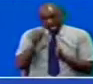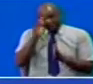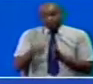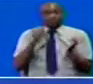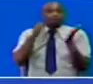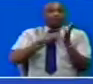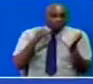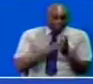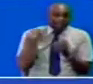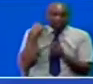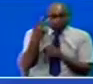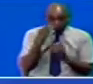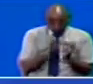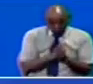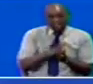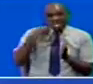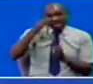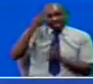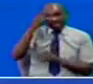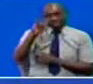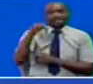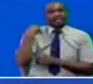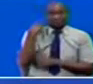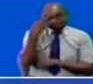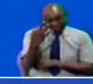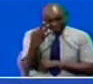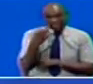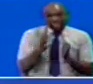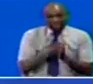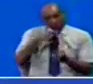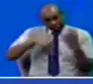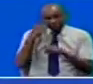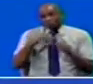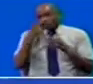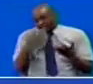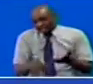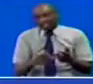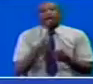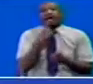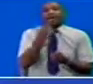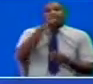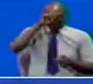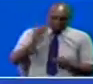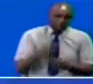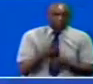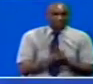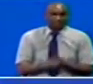Makueni alimaliza wa pili na Henry Kiplagat akimaliza wa tatu. Washindi walipokea shilingi 1,100.